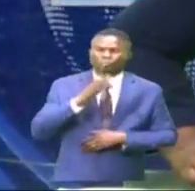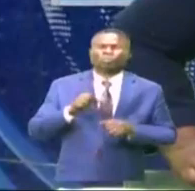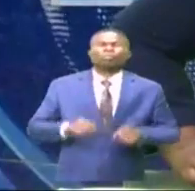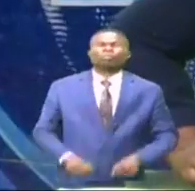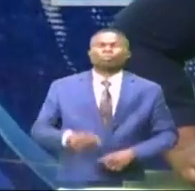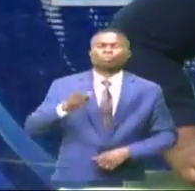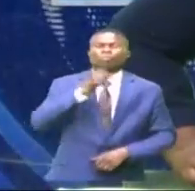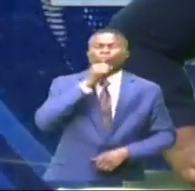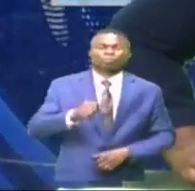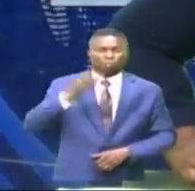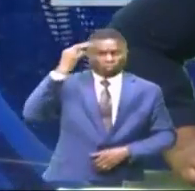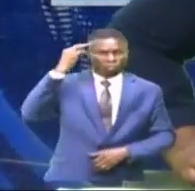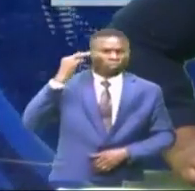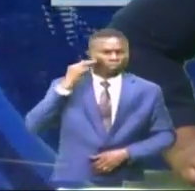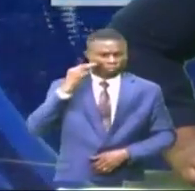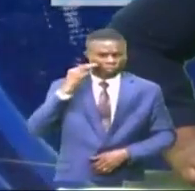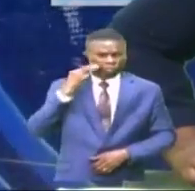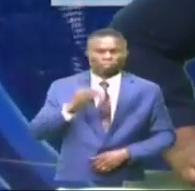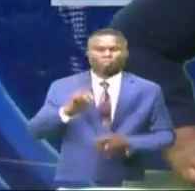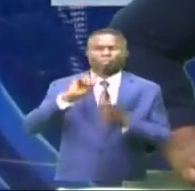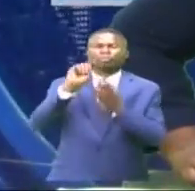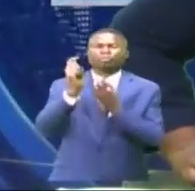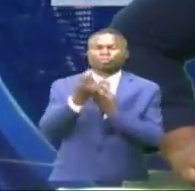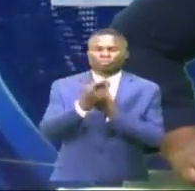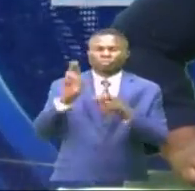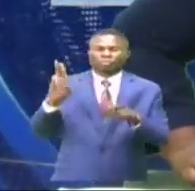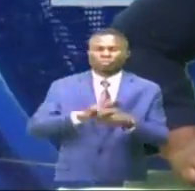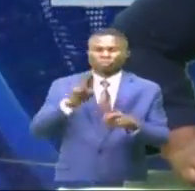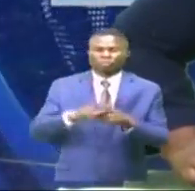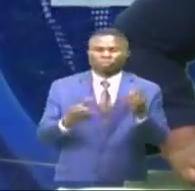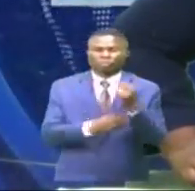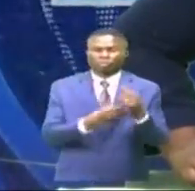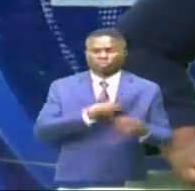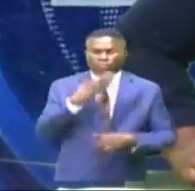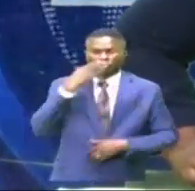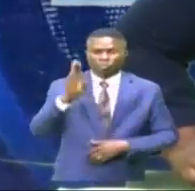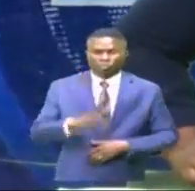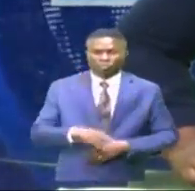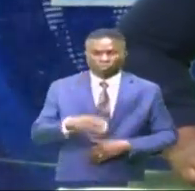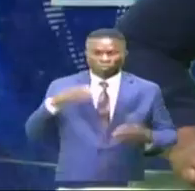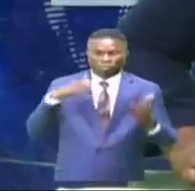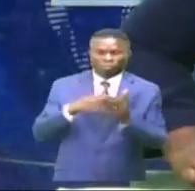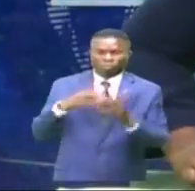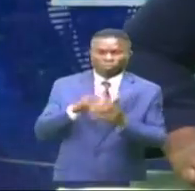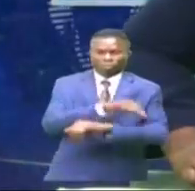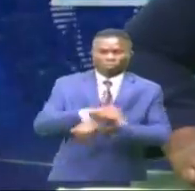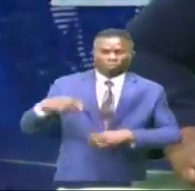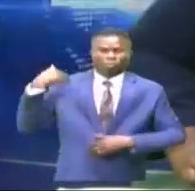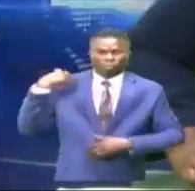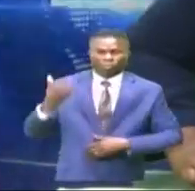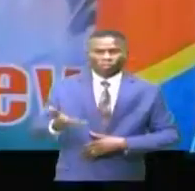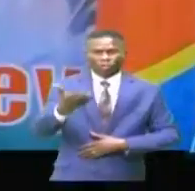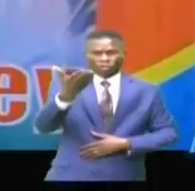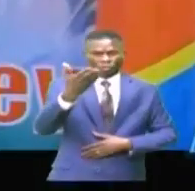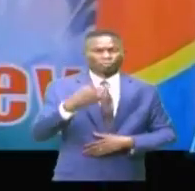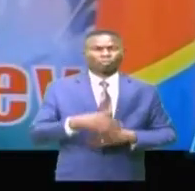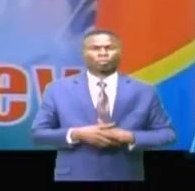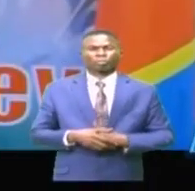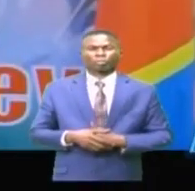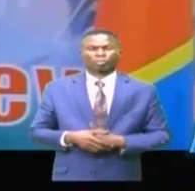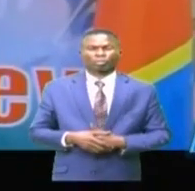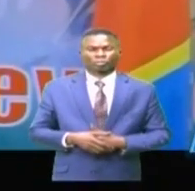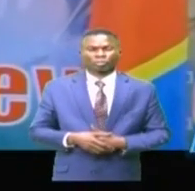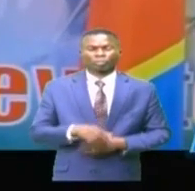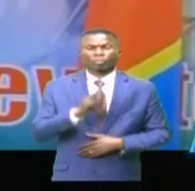dénonce également le tribalisme utilisé par des personnes des mauvaises foi pour s'attaquer aux institutions extraits c'est franchement